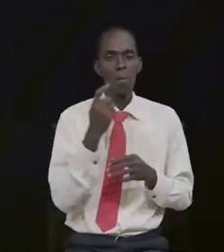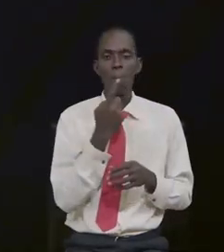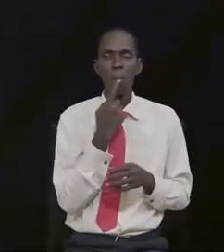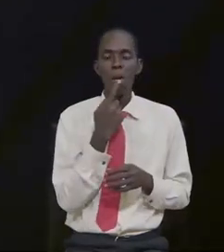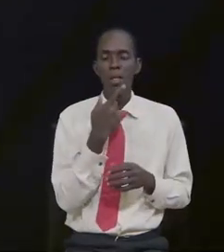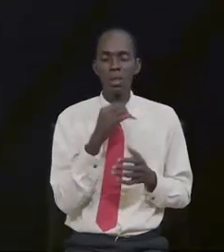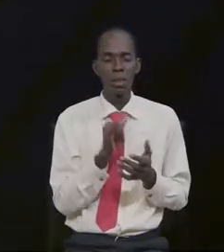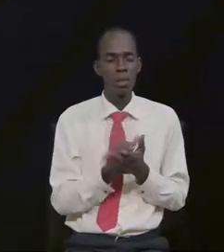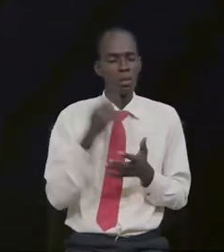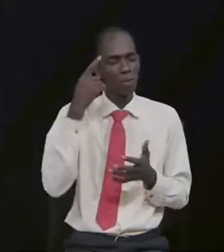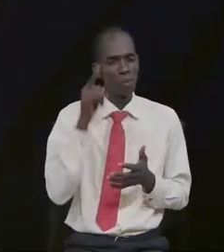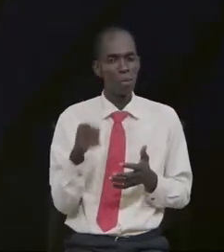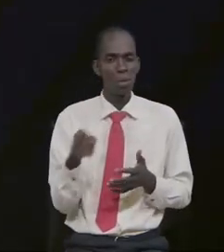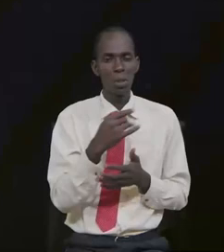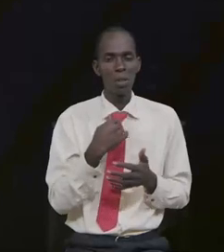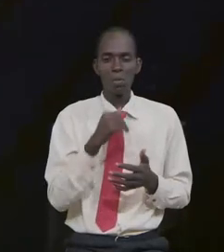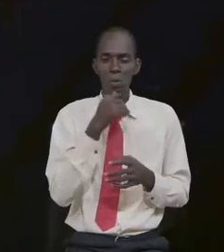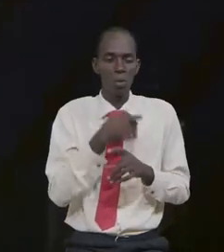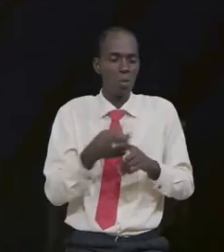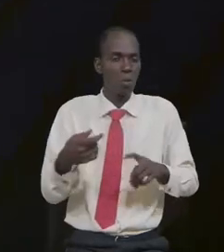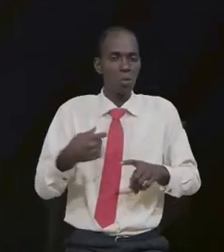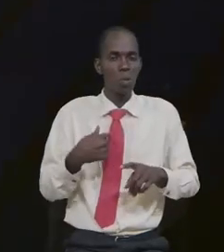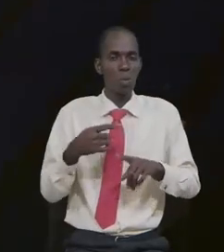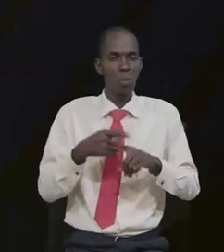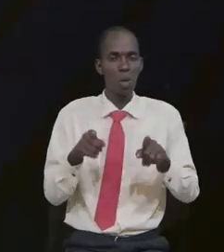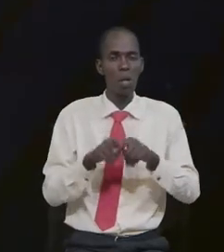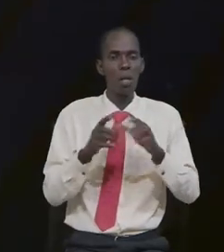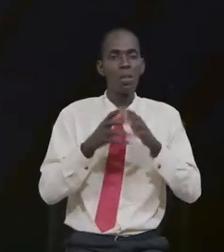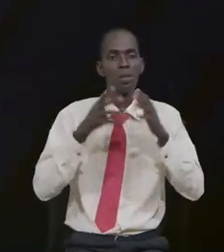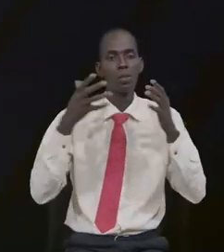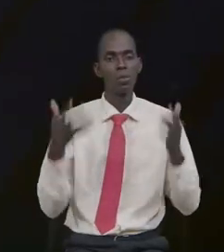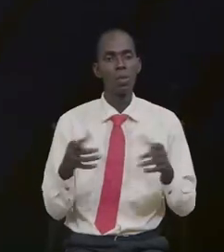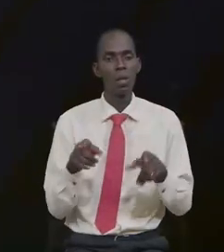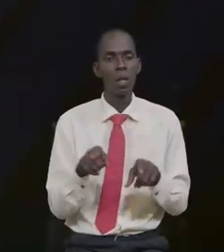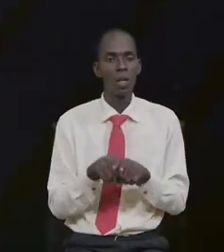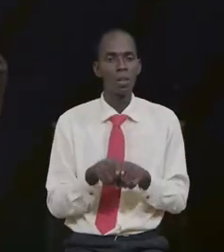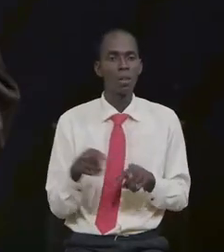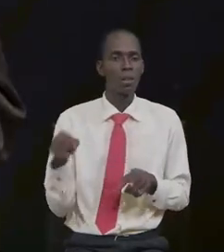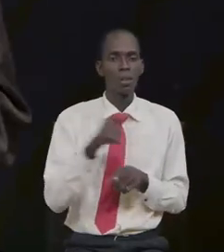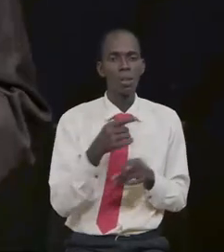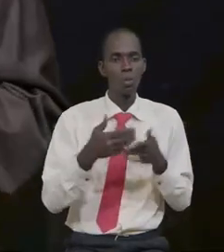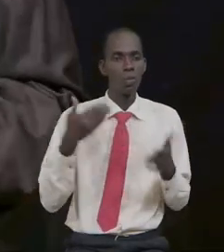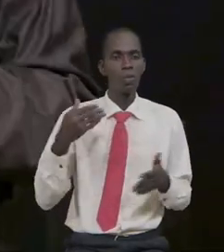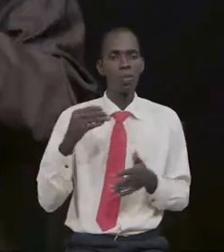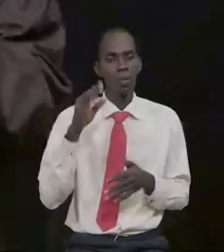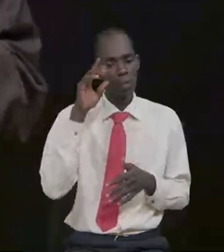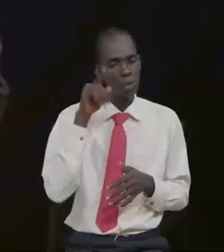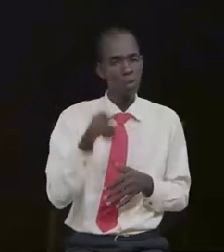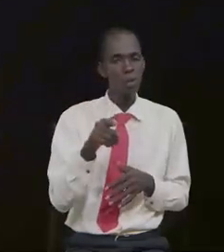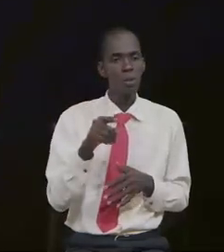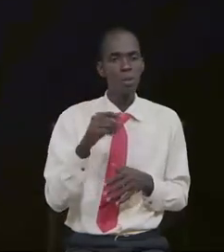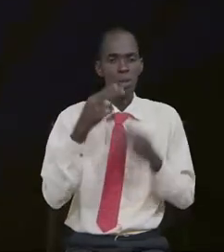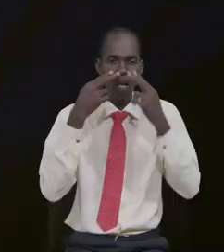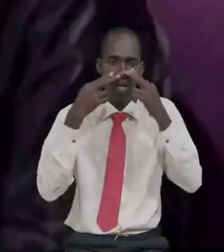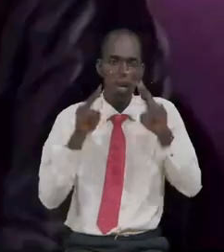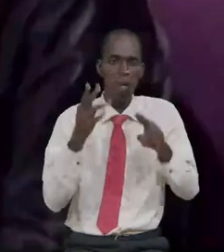et qui ne m'ont fait aucun mal parce que j'ai été trouvé innocent devant lui et devant toi